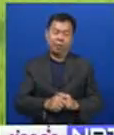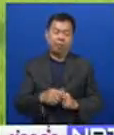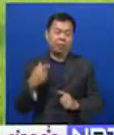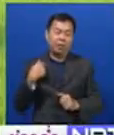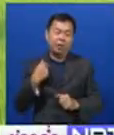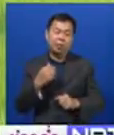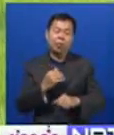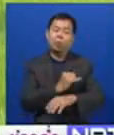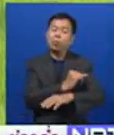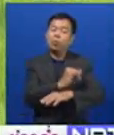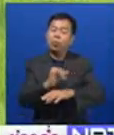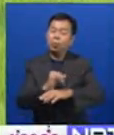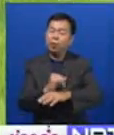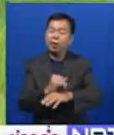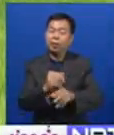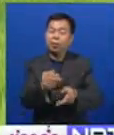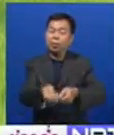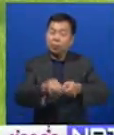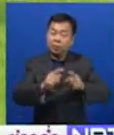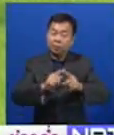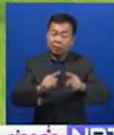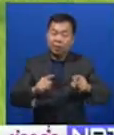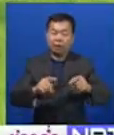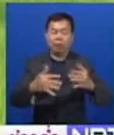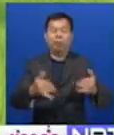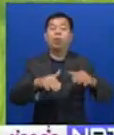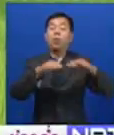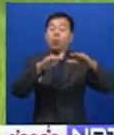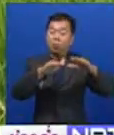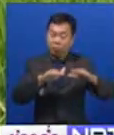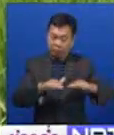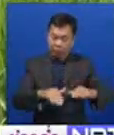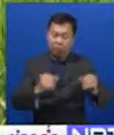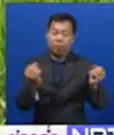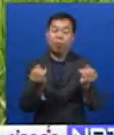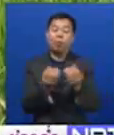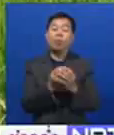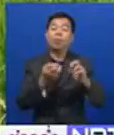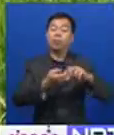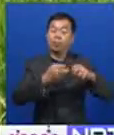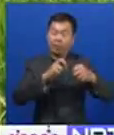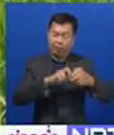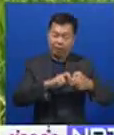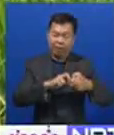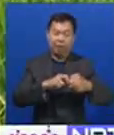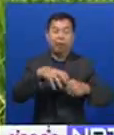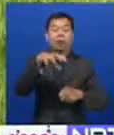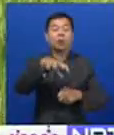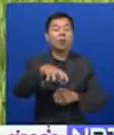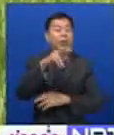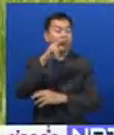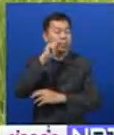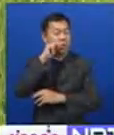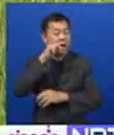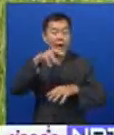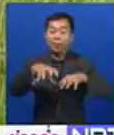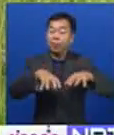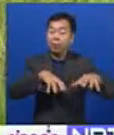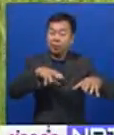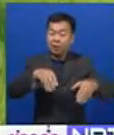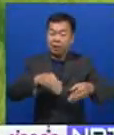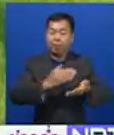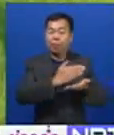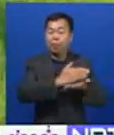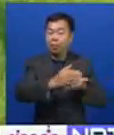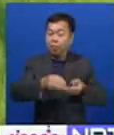หาย 1,500,000 ไร่ลดลงเหลือ 22,000 ไร่ซึ่งกรมชลประทานจะต้องบริหารจัดการน้ำไปยังพื้นที่ต่